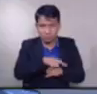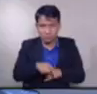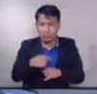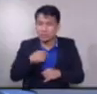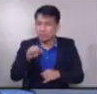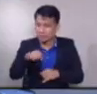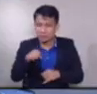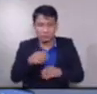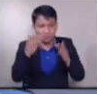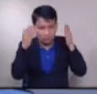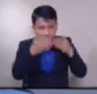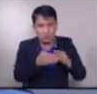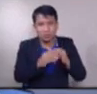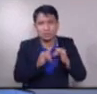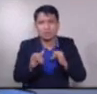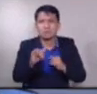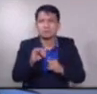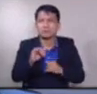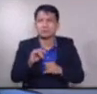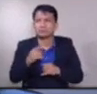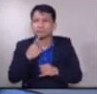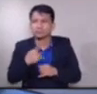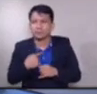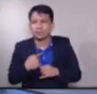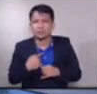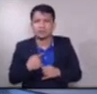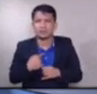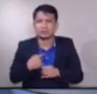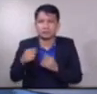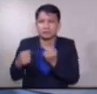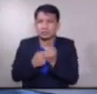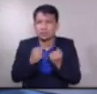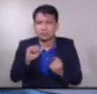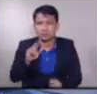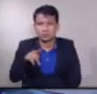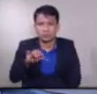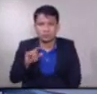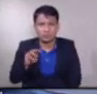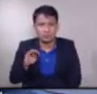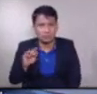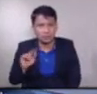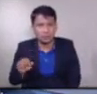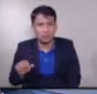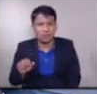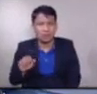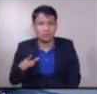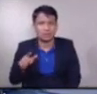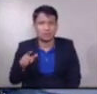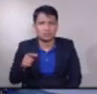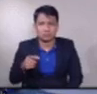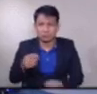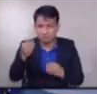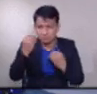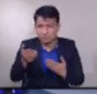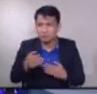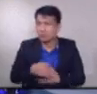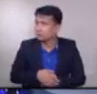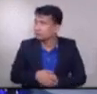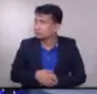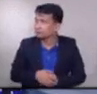the mainline voting ay tatawagin nating supplemental votes. Though it's too offending to tell,